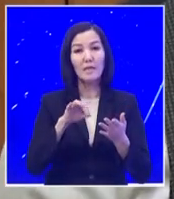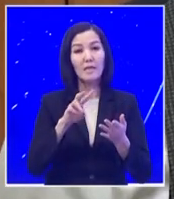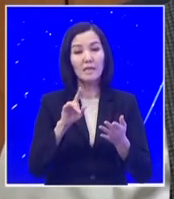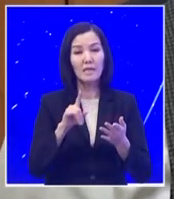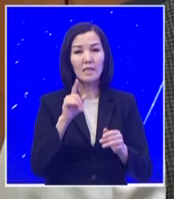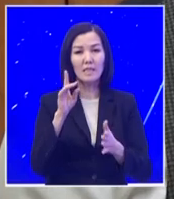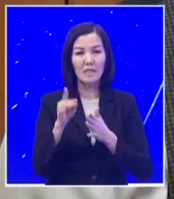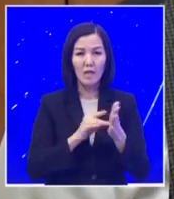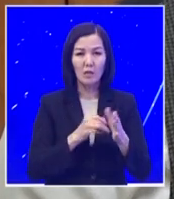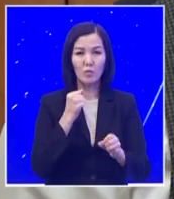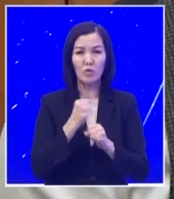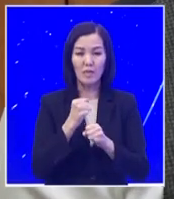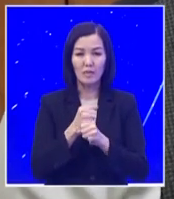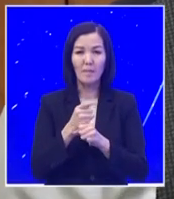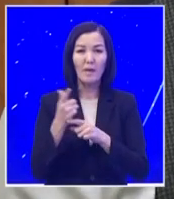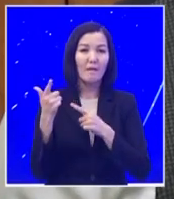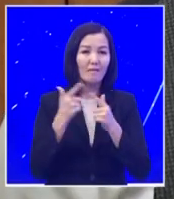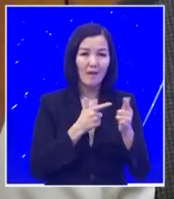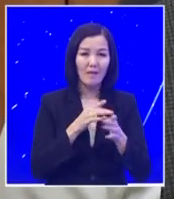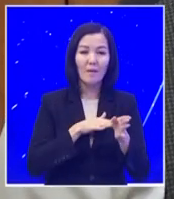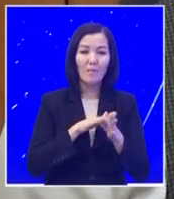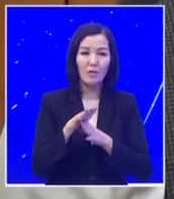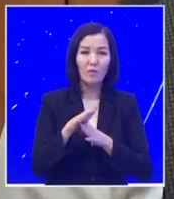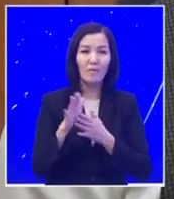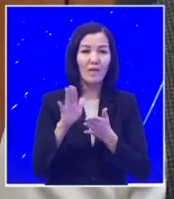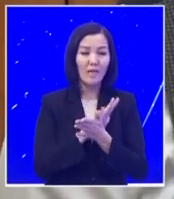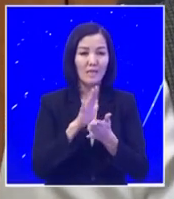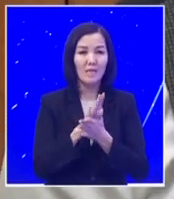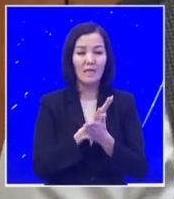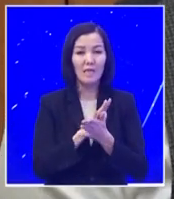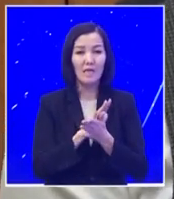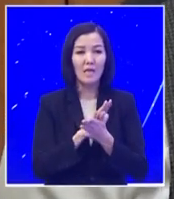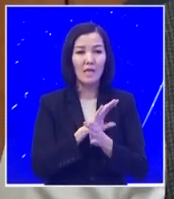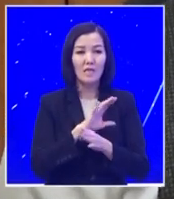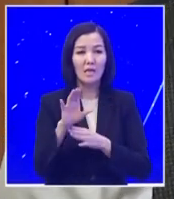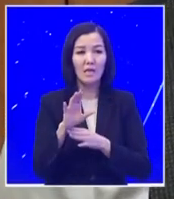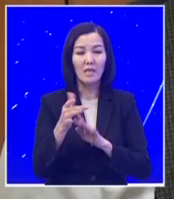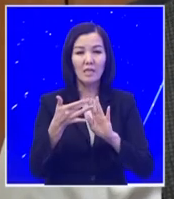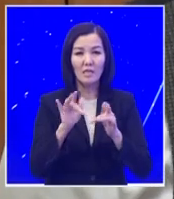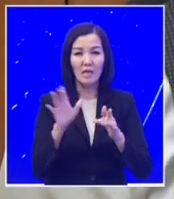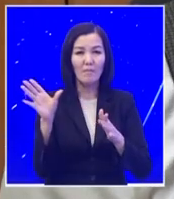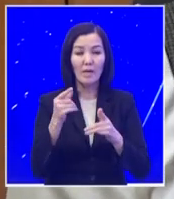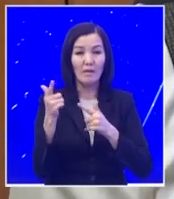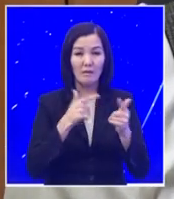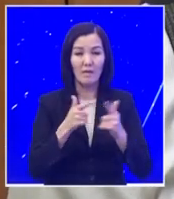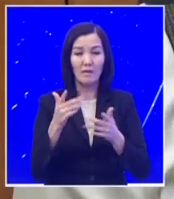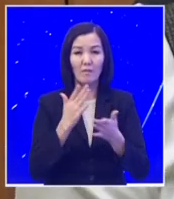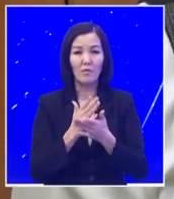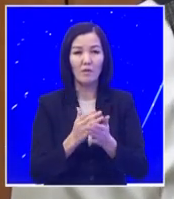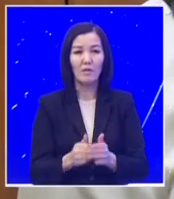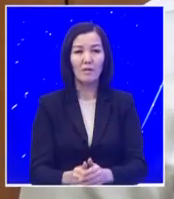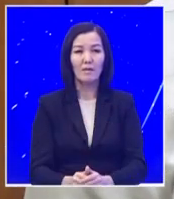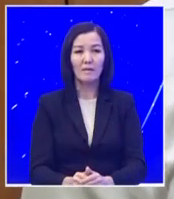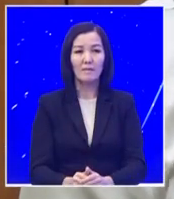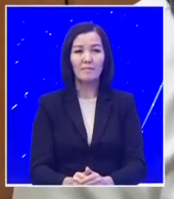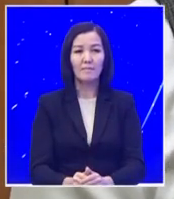кісі барған уақытында сол күні бітіріп, сол күнгі газетке беріп, анда қайсы сайтқа болсын, газетке болсын, соған лайықты етіп